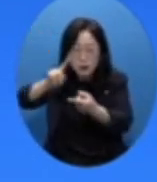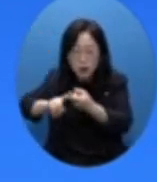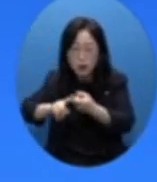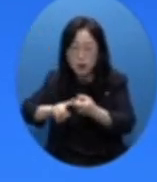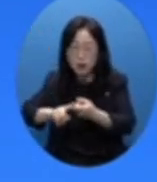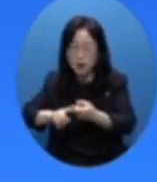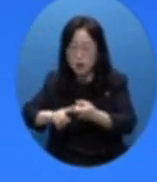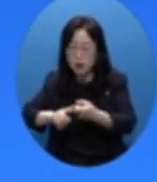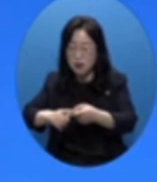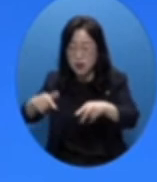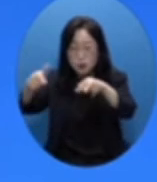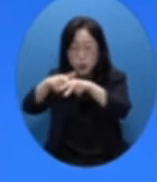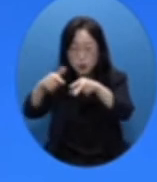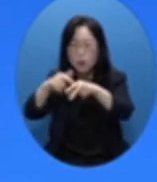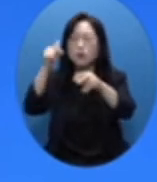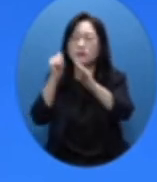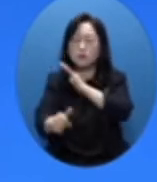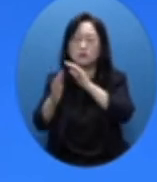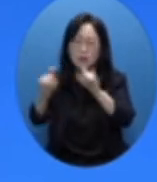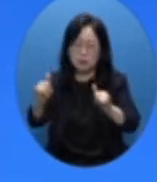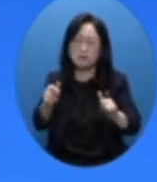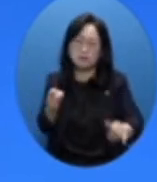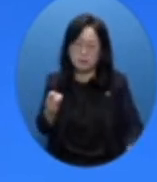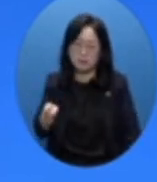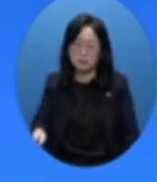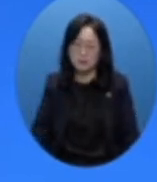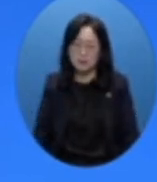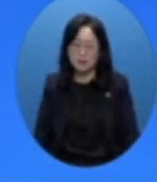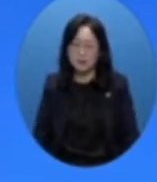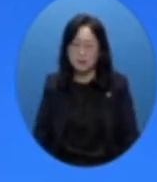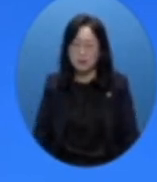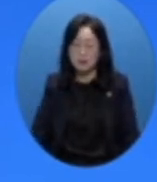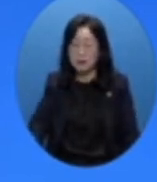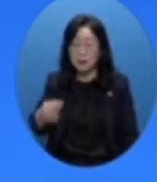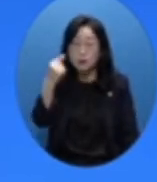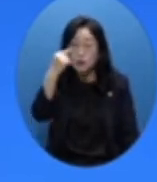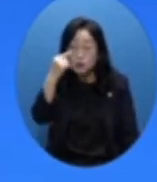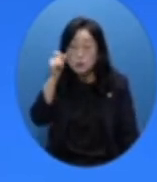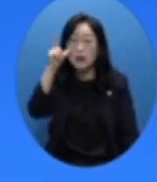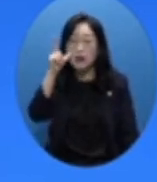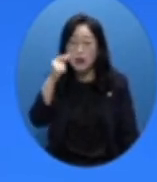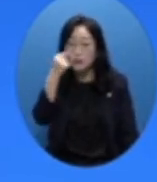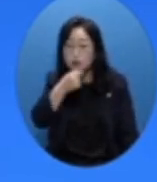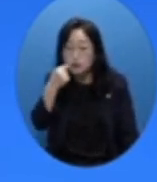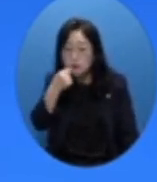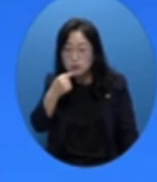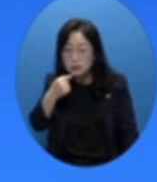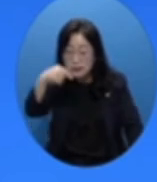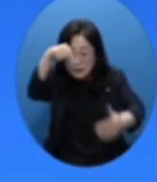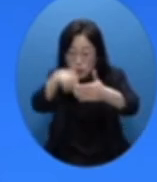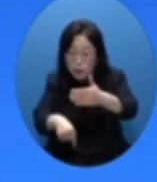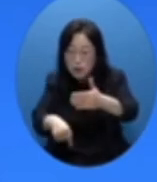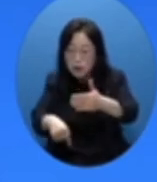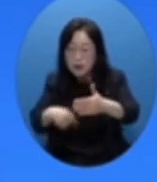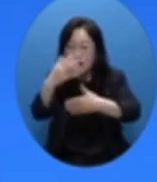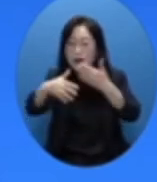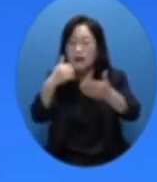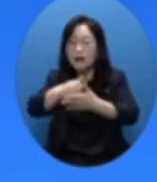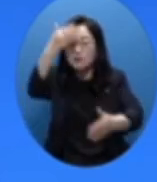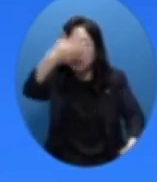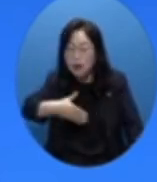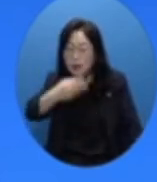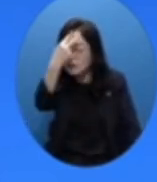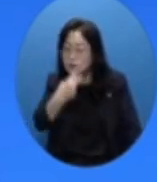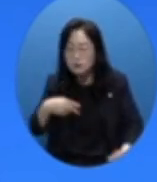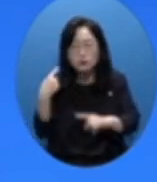지도자들이 얻는데 그들은 눈 떴다고 1 실제로 함을 보지 못하는 영적 미미